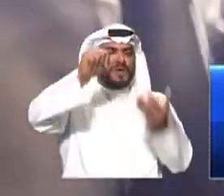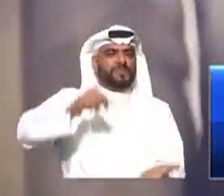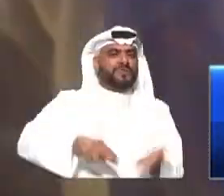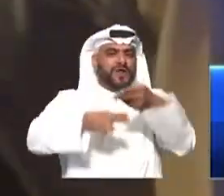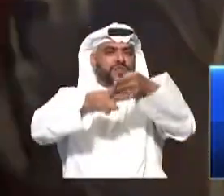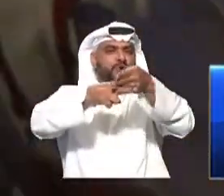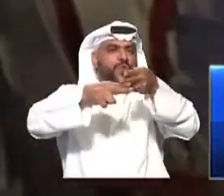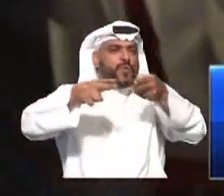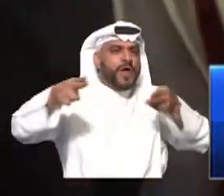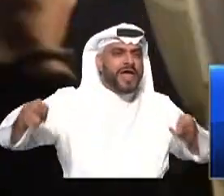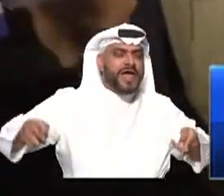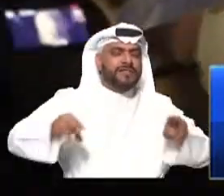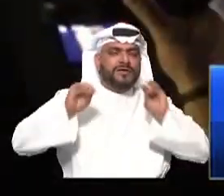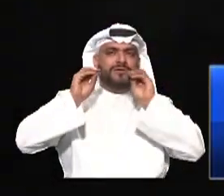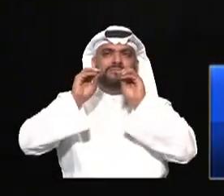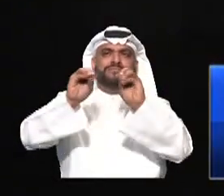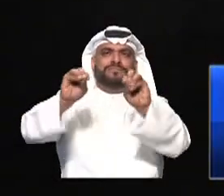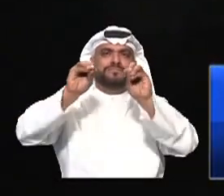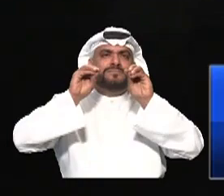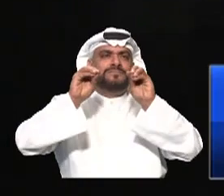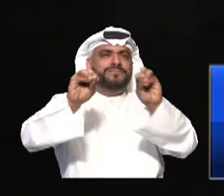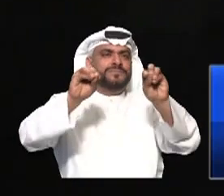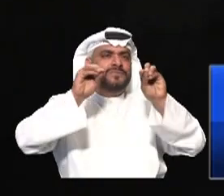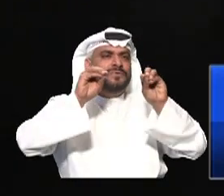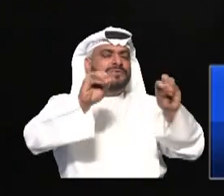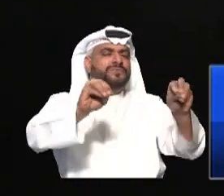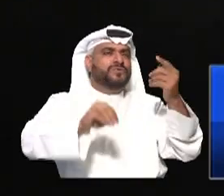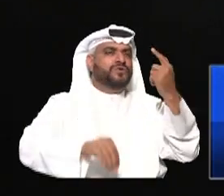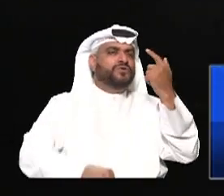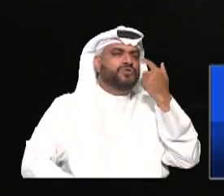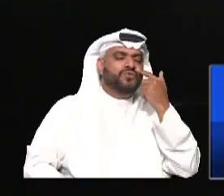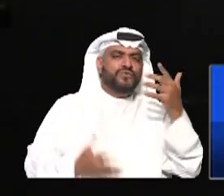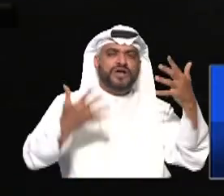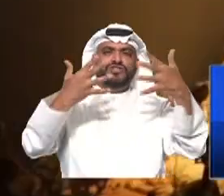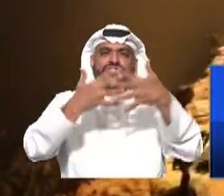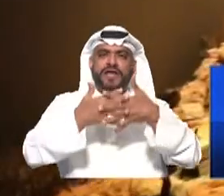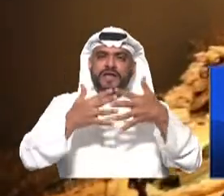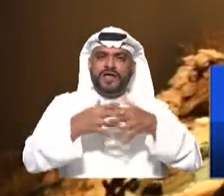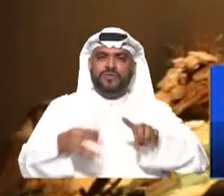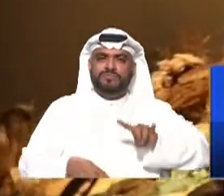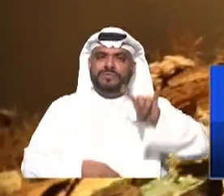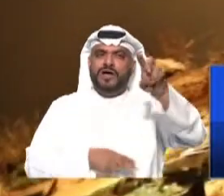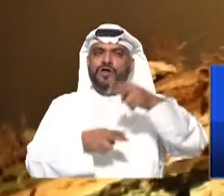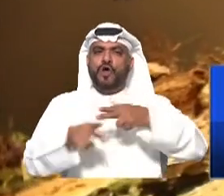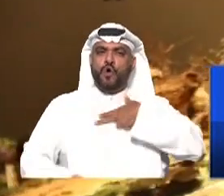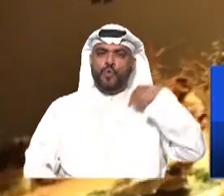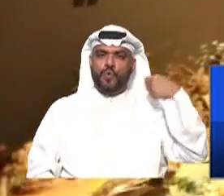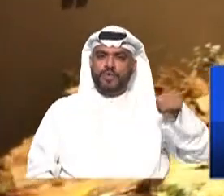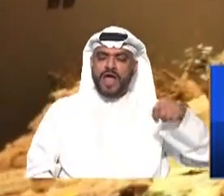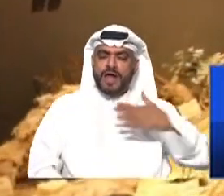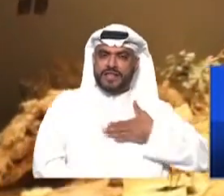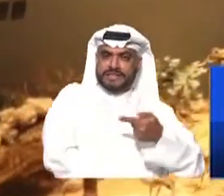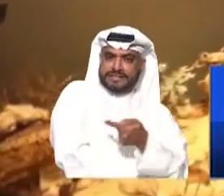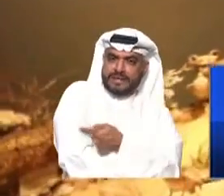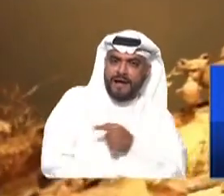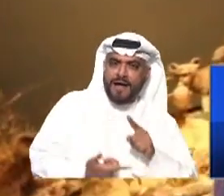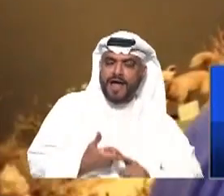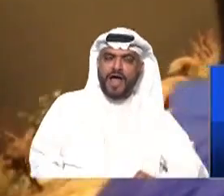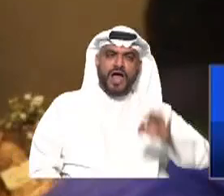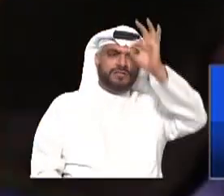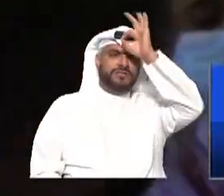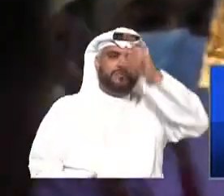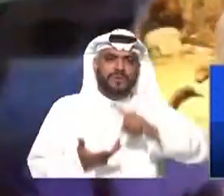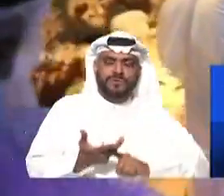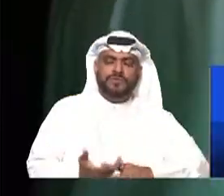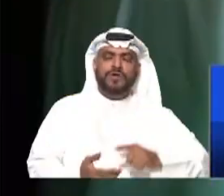مساحة واسعة لكافة الجهات الحكومية والخاصة في الدولة لإظهار أبرز إنجازاتها وفتح آفاق جلب